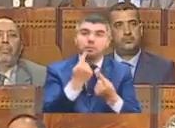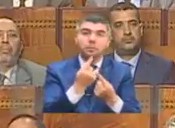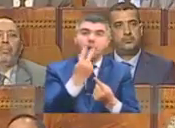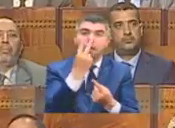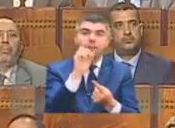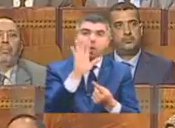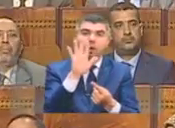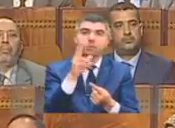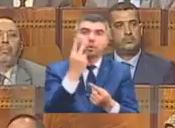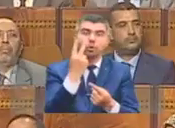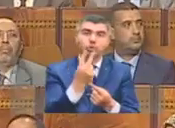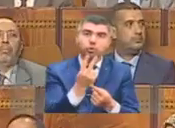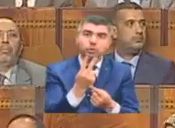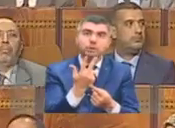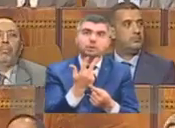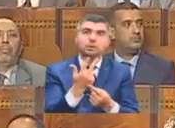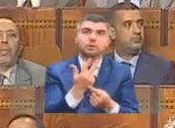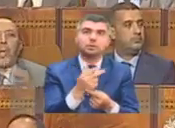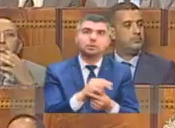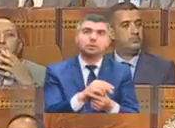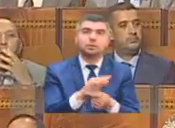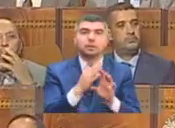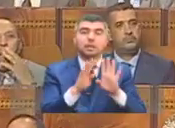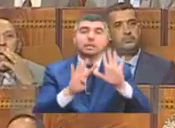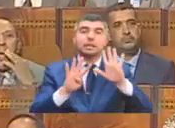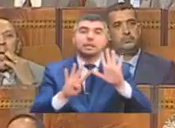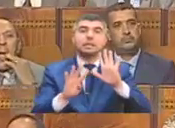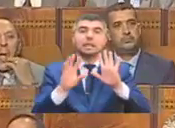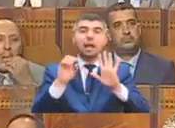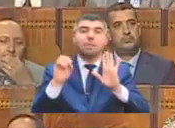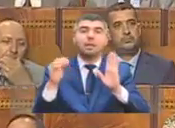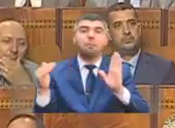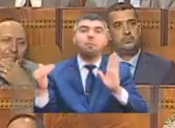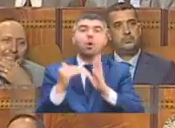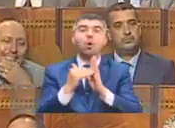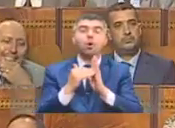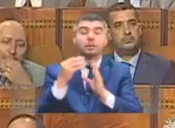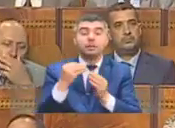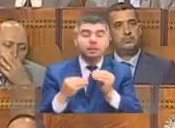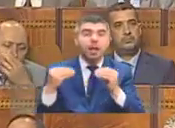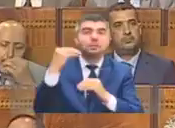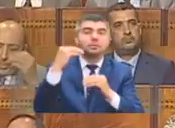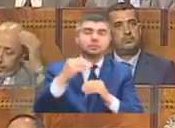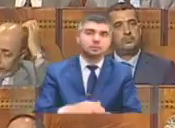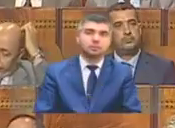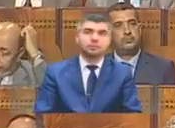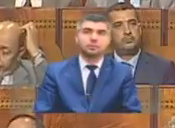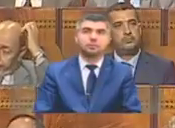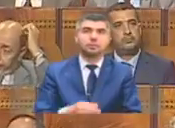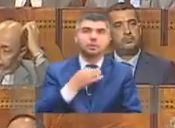2025 سيصل هذا الحجم إلى 900 مليون متر مكعب. فهذا النوع من الماء فيها